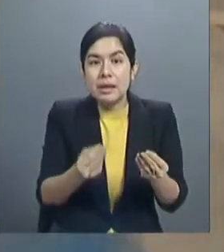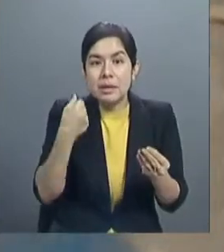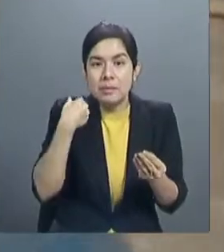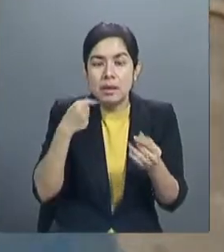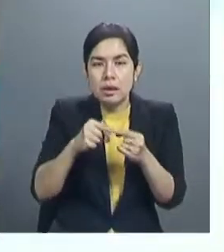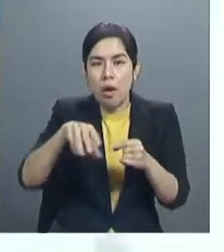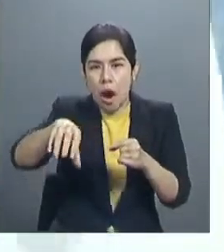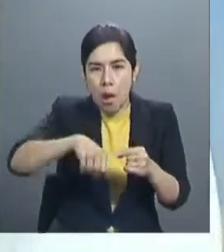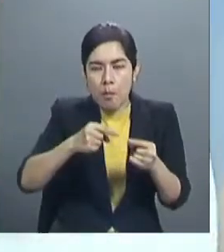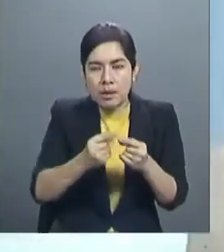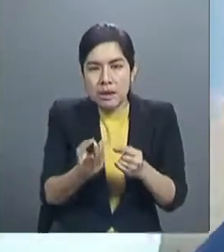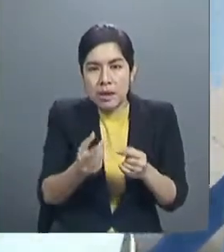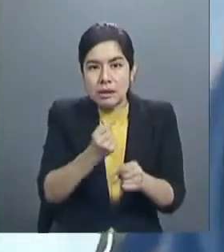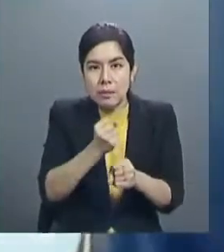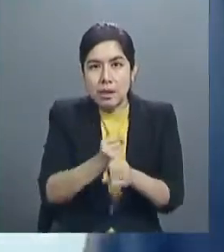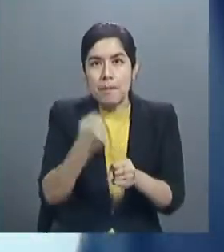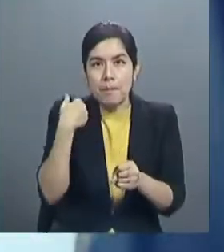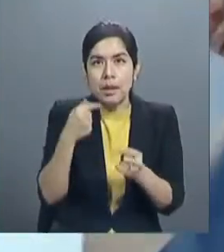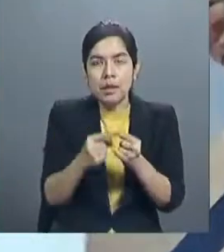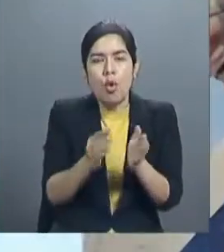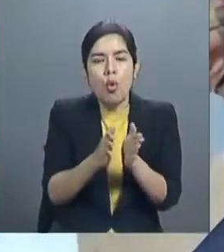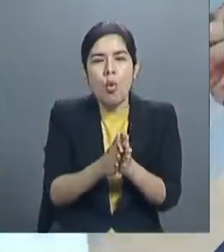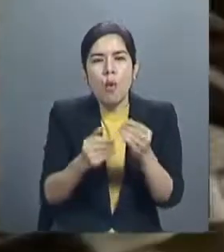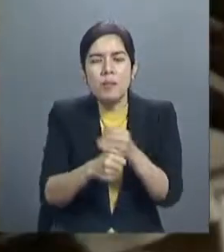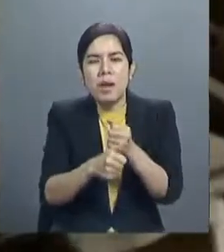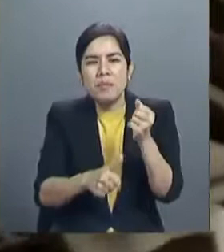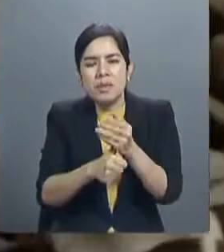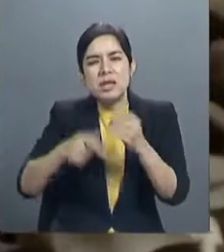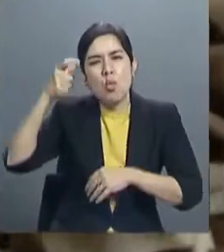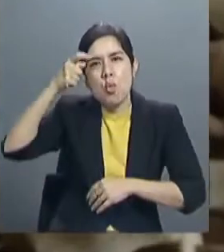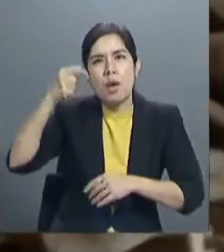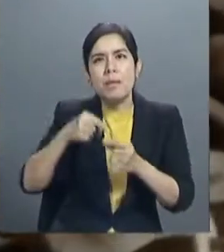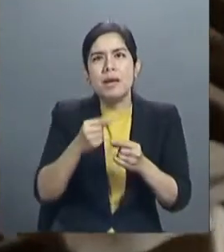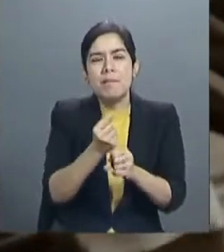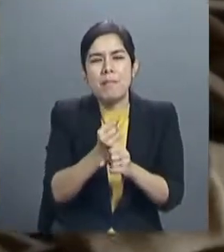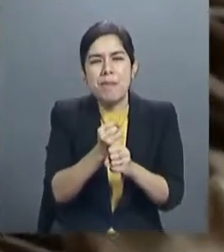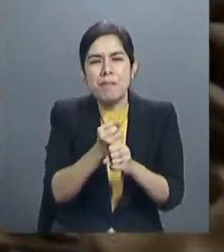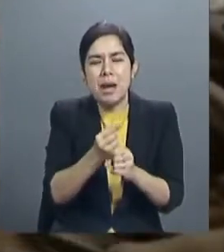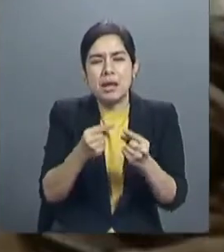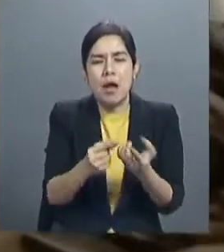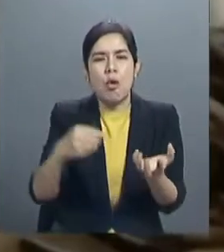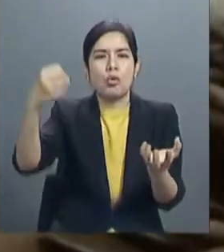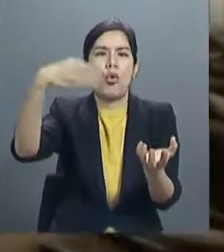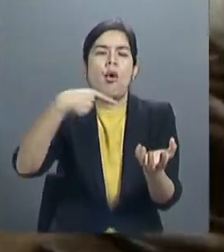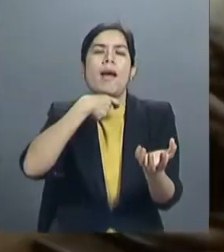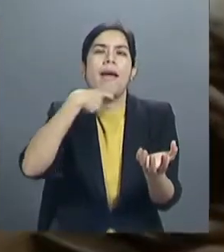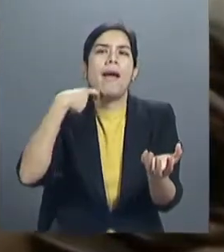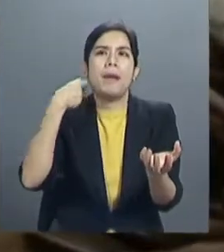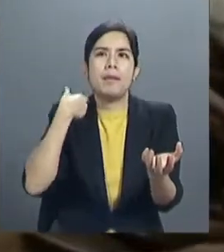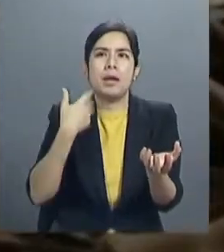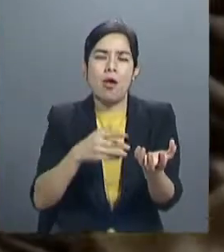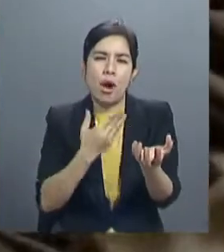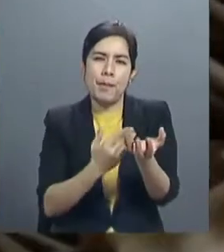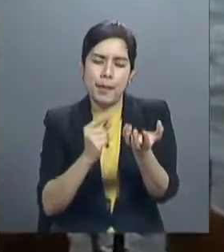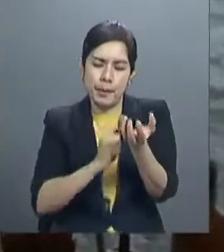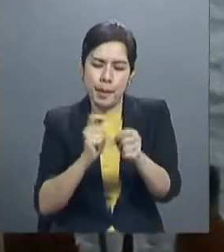ล้วก็เอาดินมาตำผสมกับขี้งั่วปั่นขึ้นรูปตากให้แห้งนำมาคัดผิวให้เนียนแล้ว